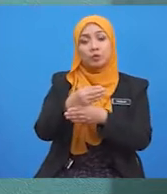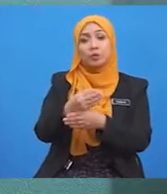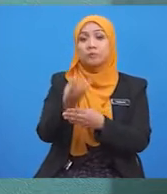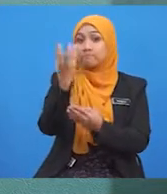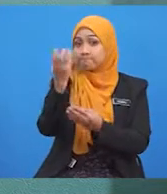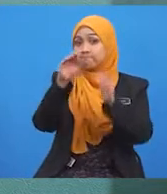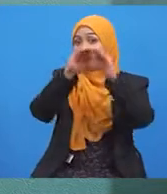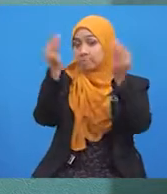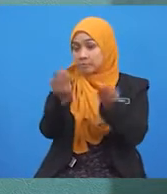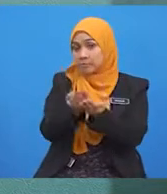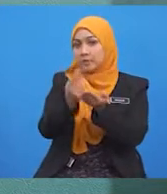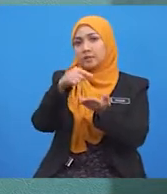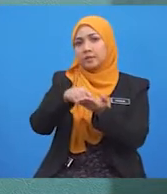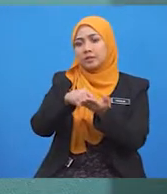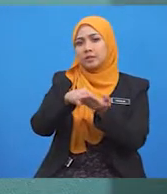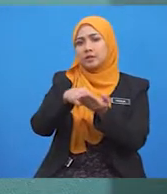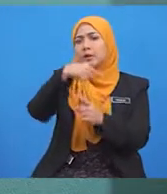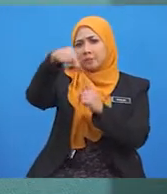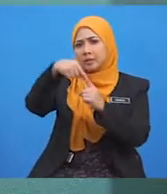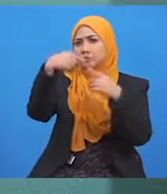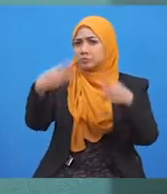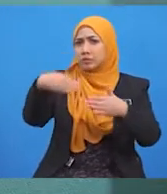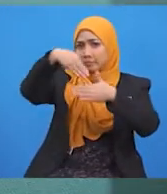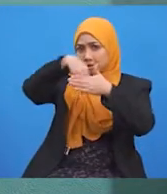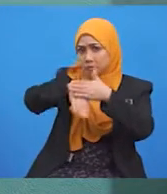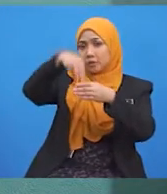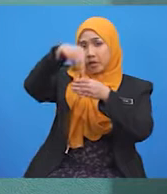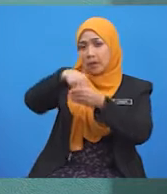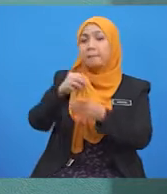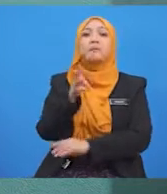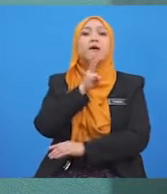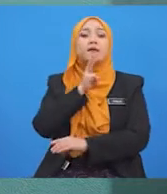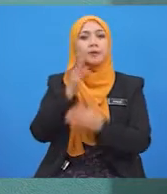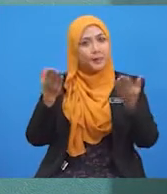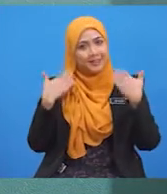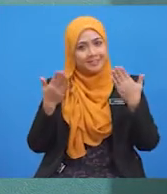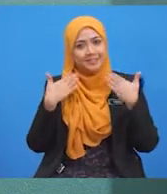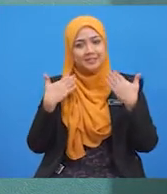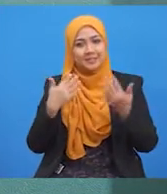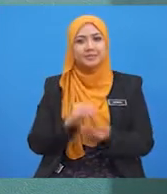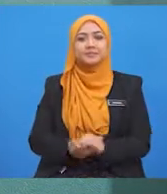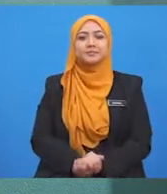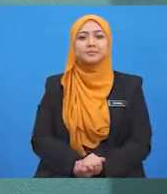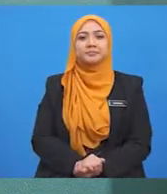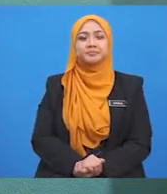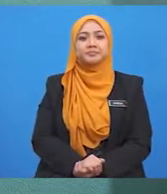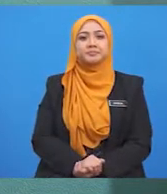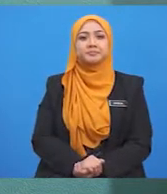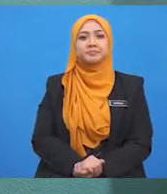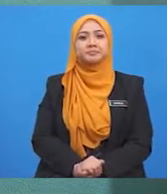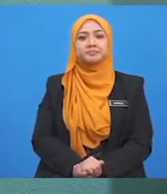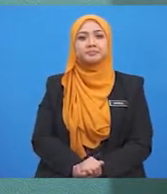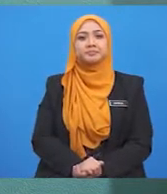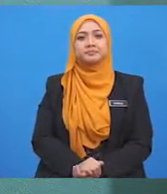ramai dalam kalangan kamu boleh memberi sebab tentang keadaan ini mengapa